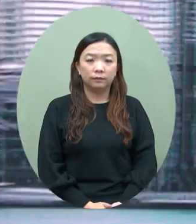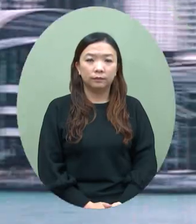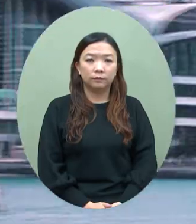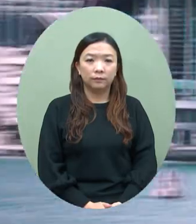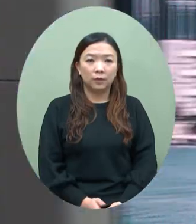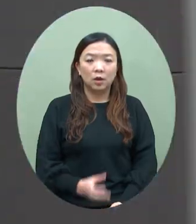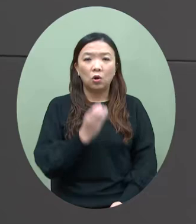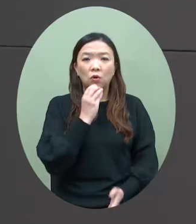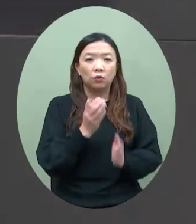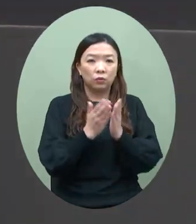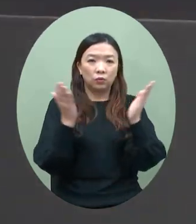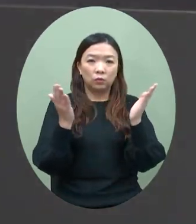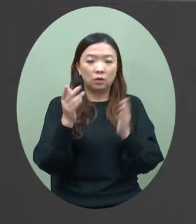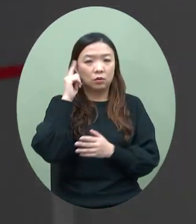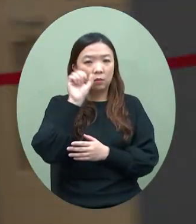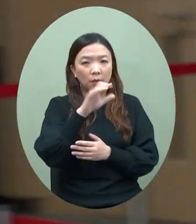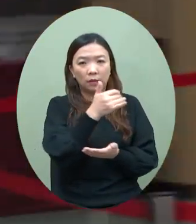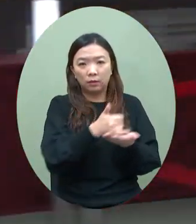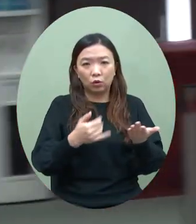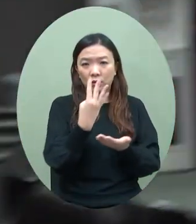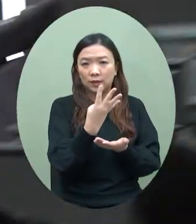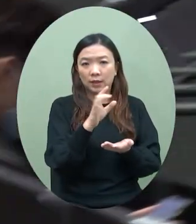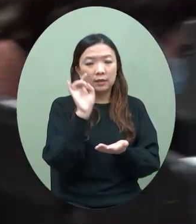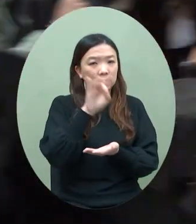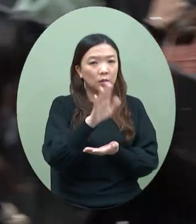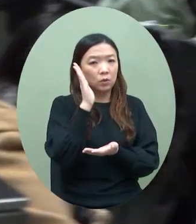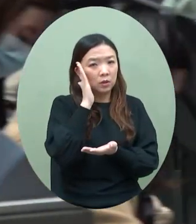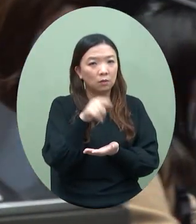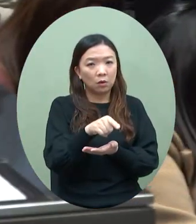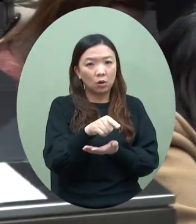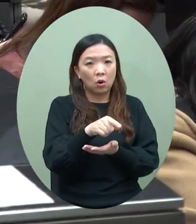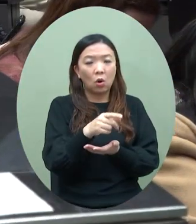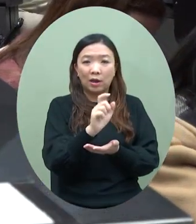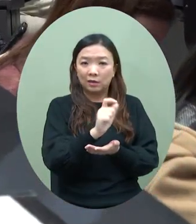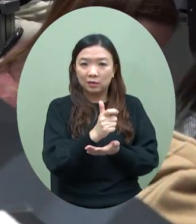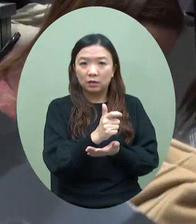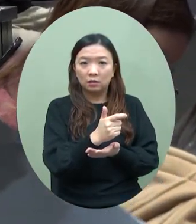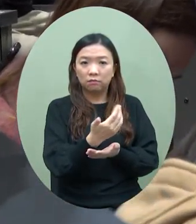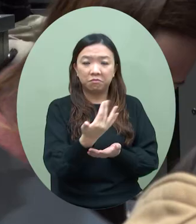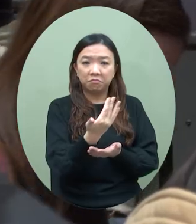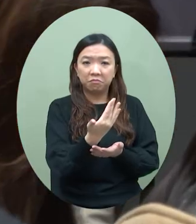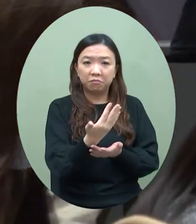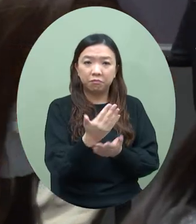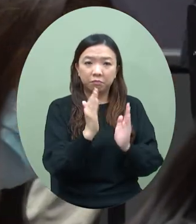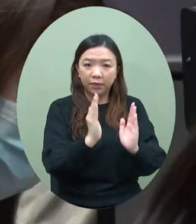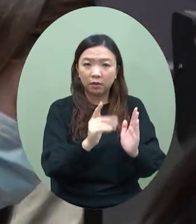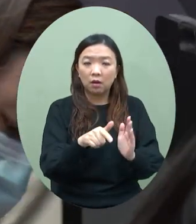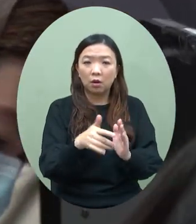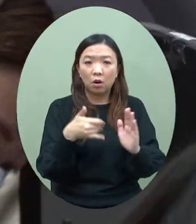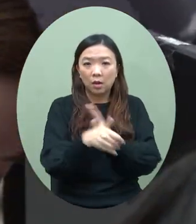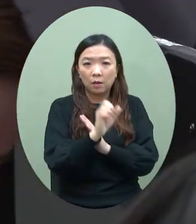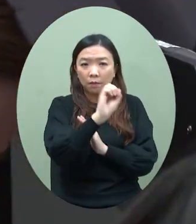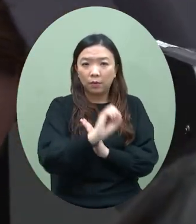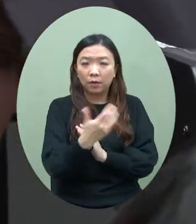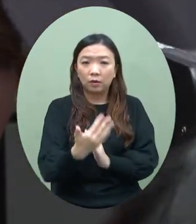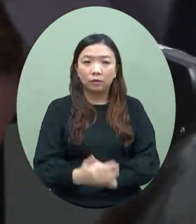你好，東方的，想問翻咧，退出嗰四間酒店咧，本身佢哋個價位係喺邊一部分啦，同埋佢哋本身嘅入住率係幾多嘅